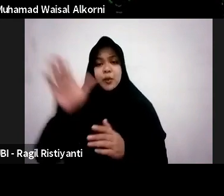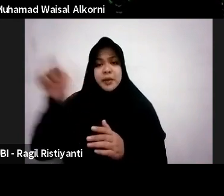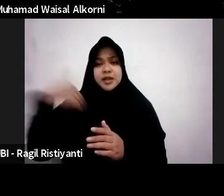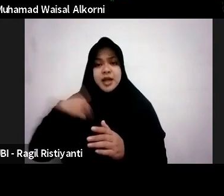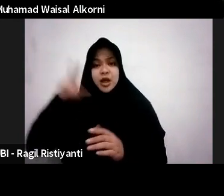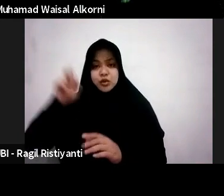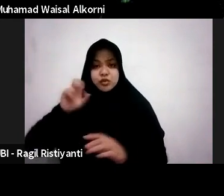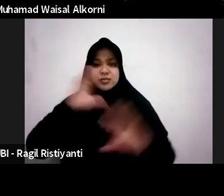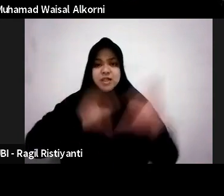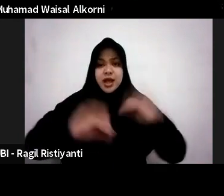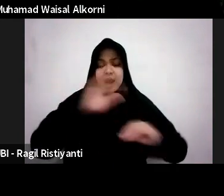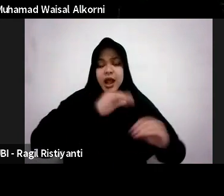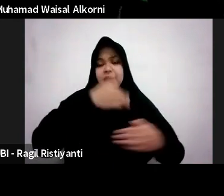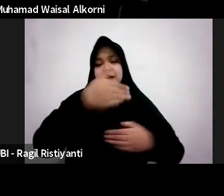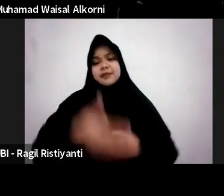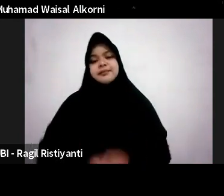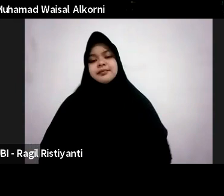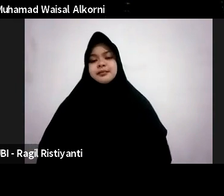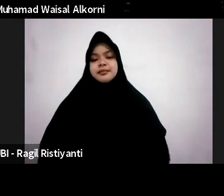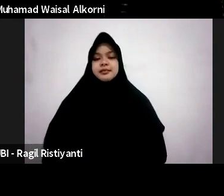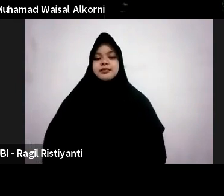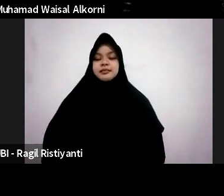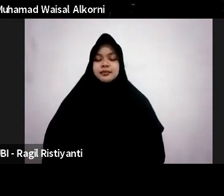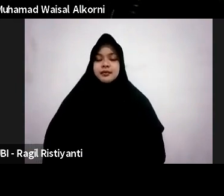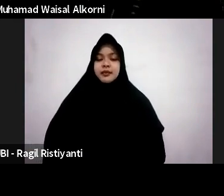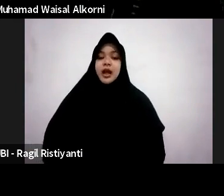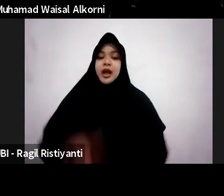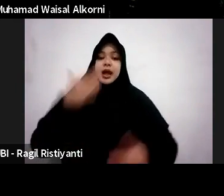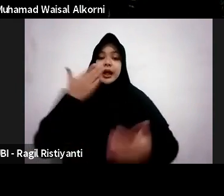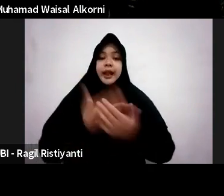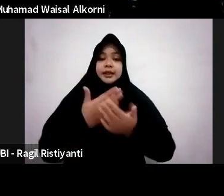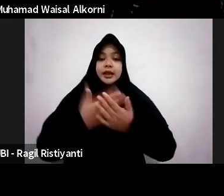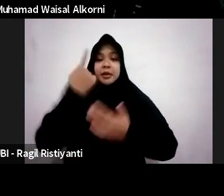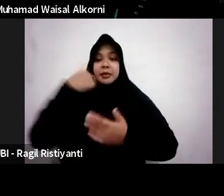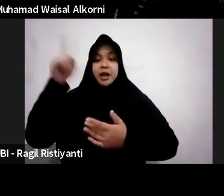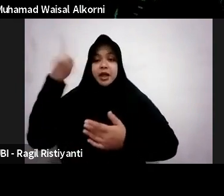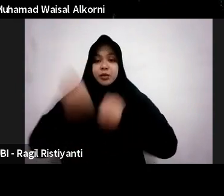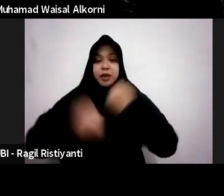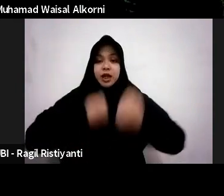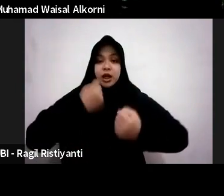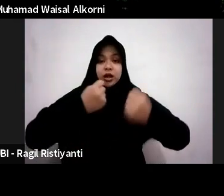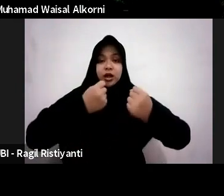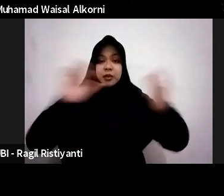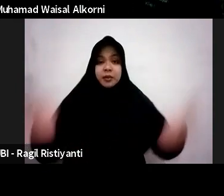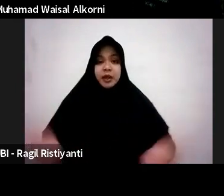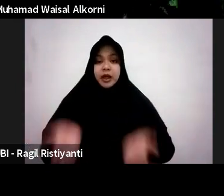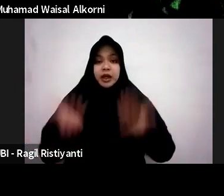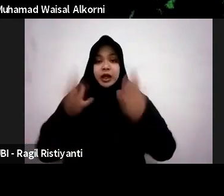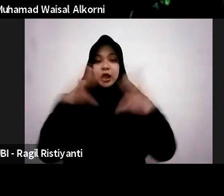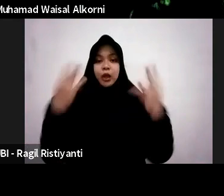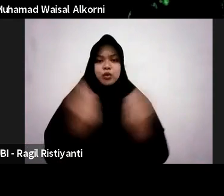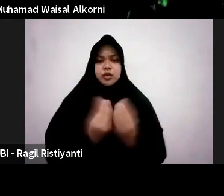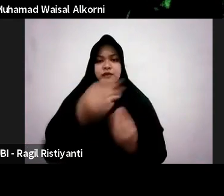bicarakan lebih lanjut kemudian bahwa realitasnya pemerintah kita sudah melakukan pembudayaan inklusif di berbagai